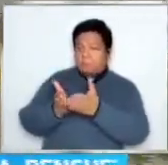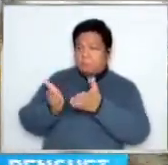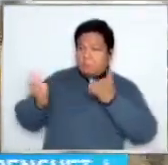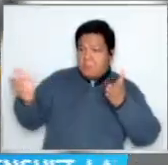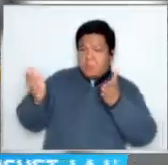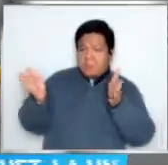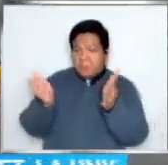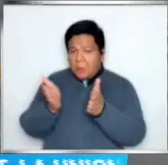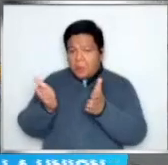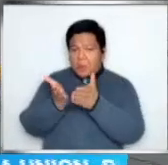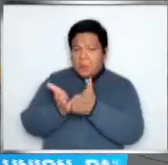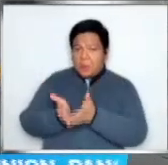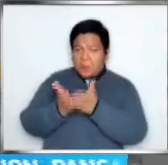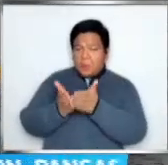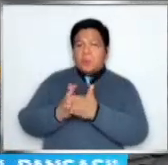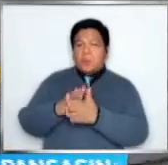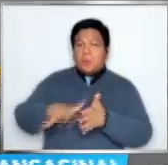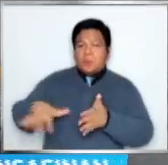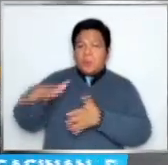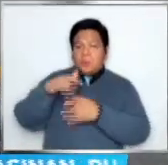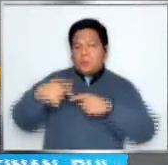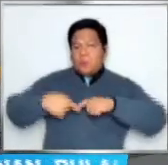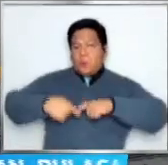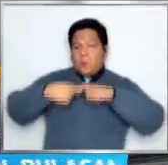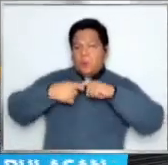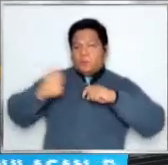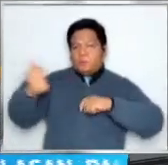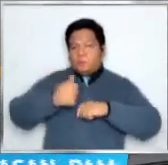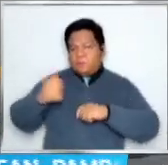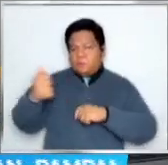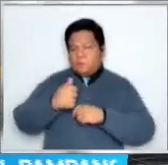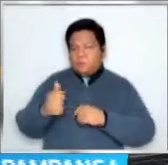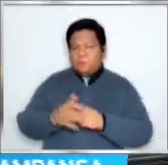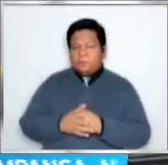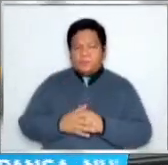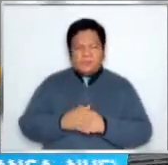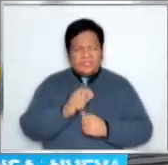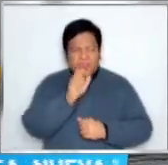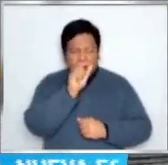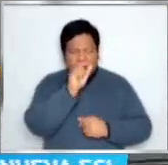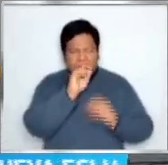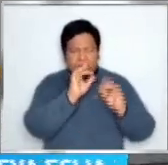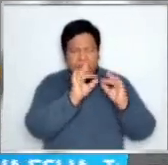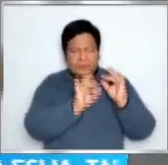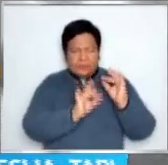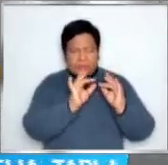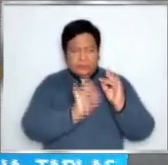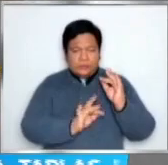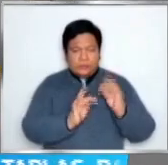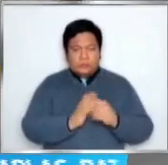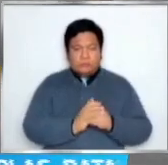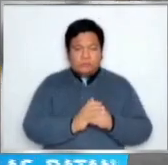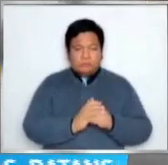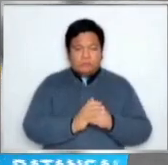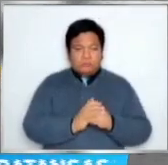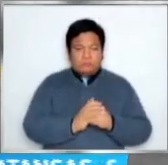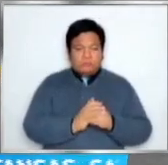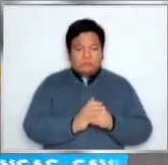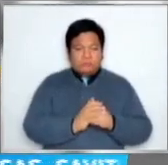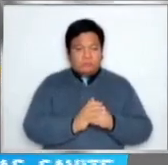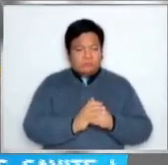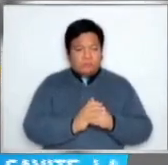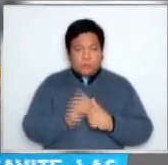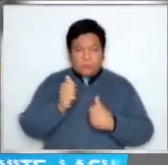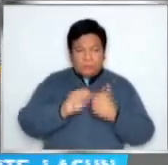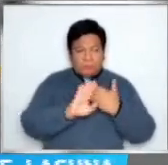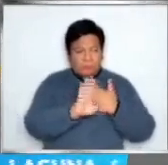buong probinsya ng Masbate. Medyo napuputol ka lang. Ano yung binalita mo? Bumalik na yung biyahe ng mga barko? Normal na ngayon ang